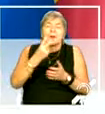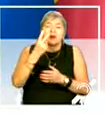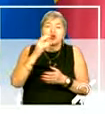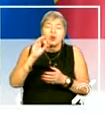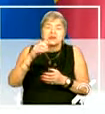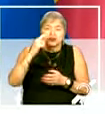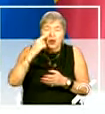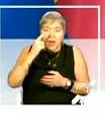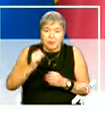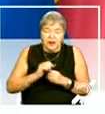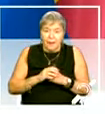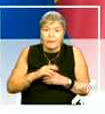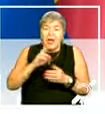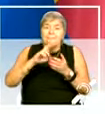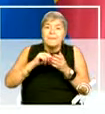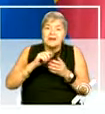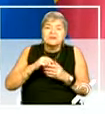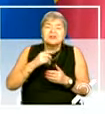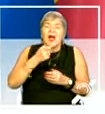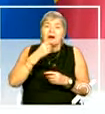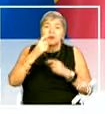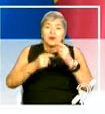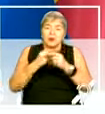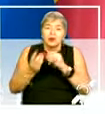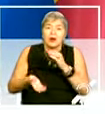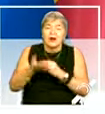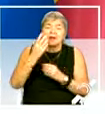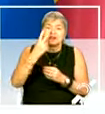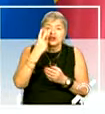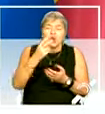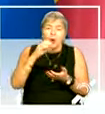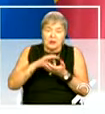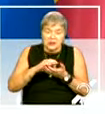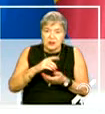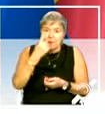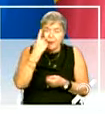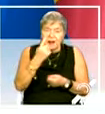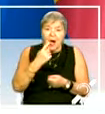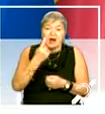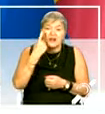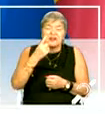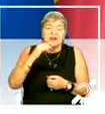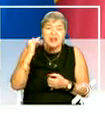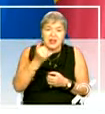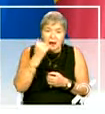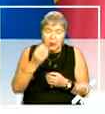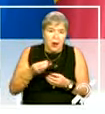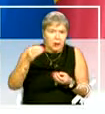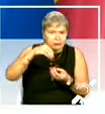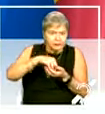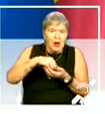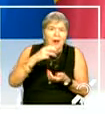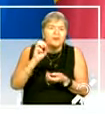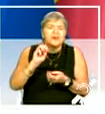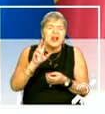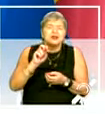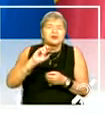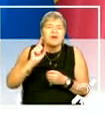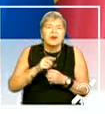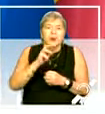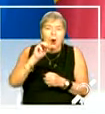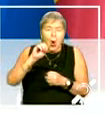pensiile vor crește anul viitor de două ori. Prima dată la 1 ianuarie, prin indexarea cu